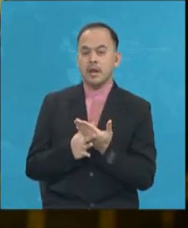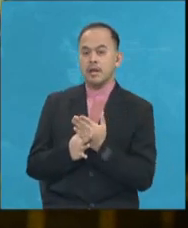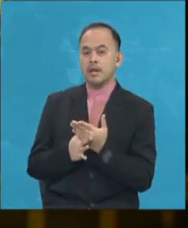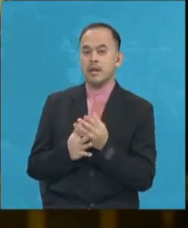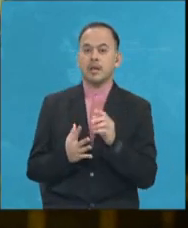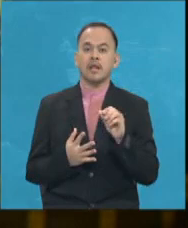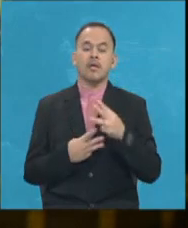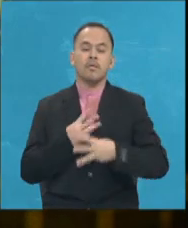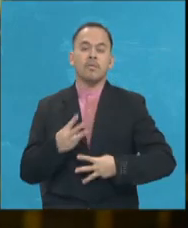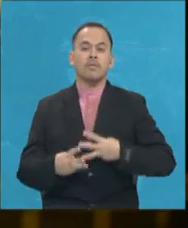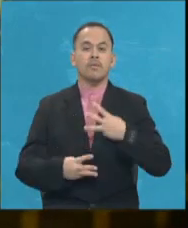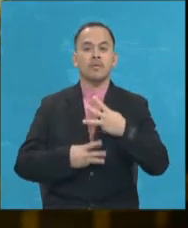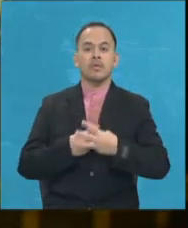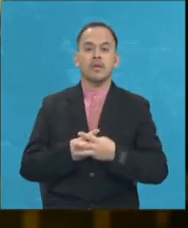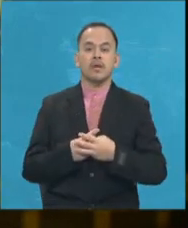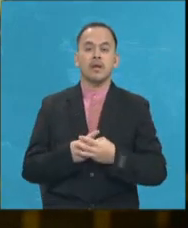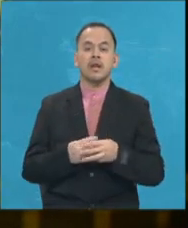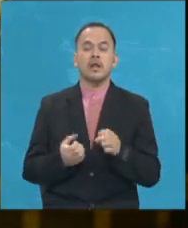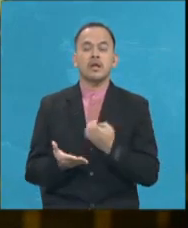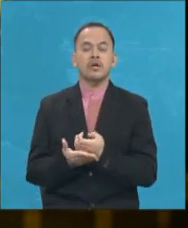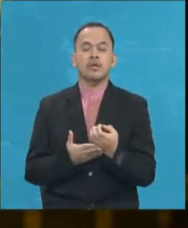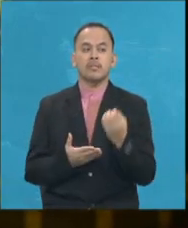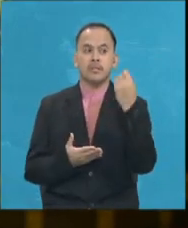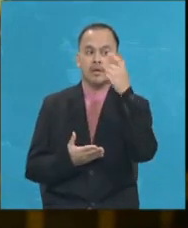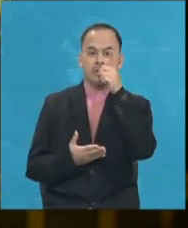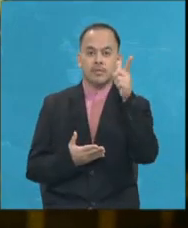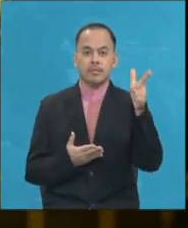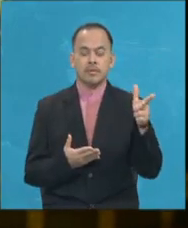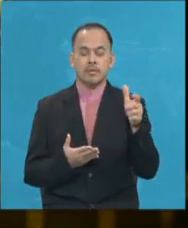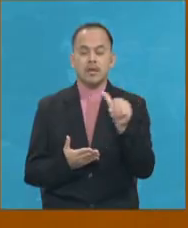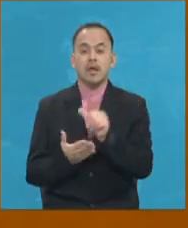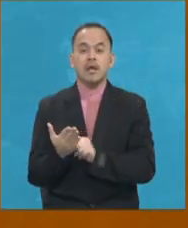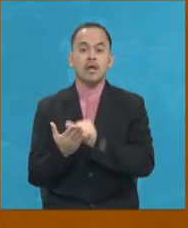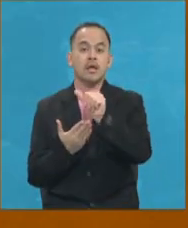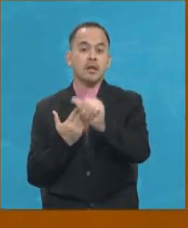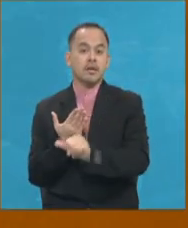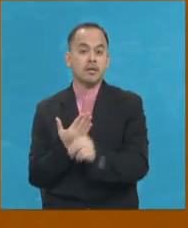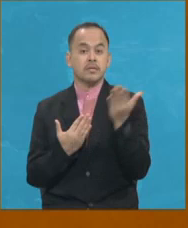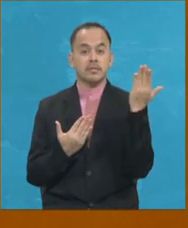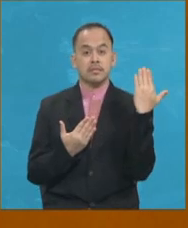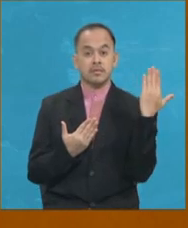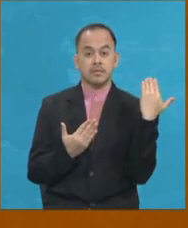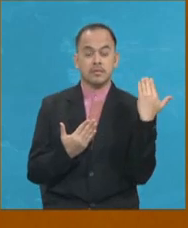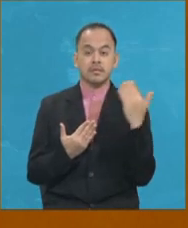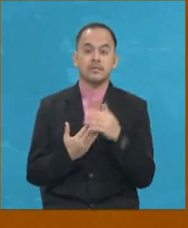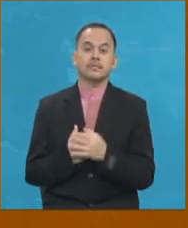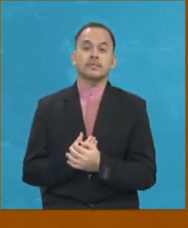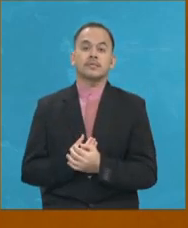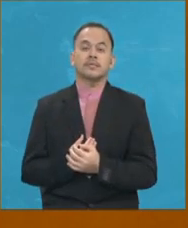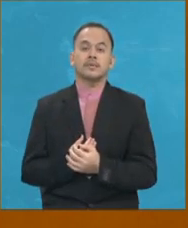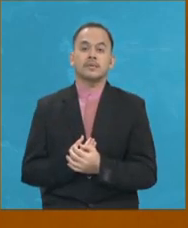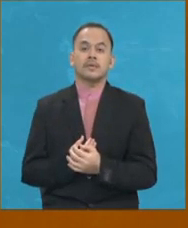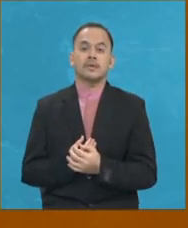terbitan World Economic Outlook Hai ada bulan Eiffel lalu Hai telah